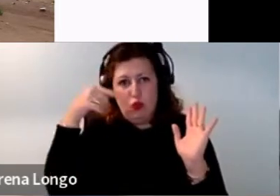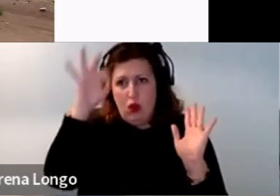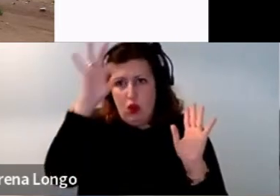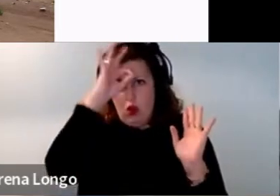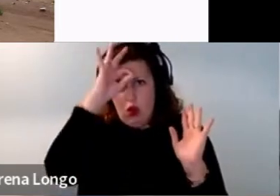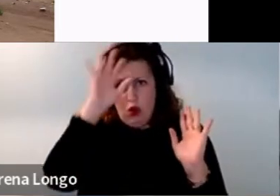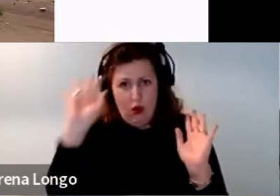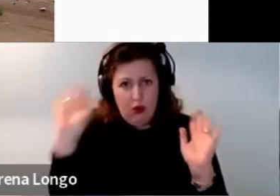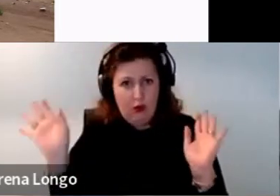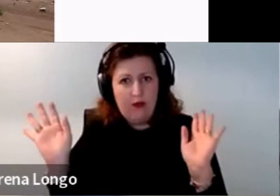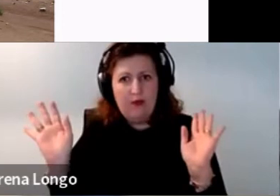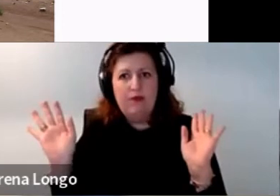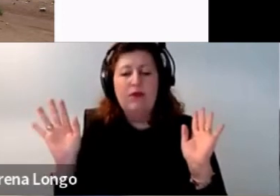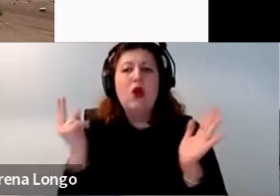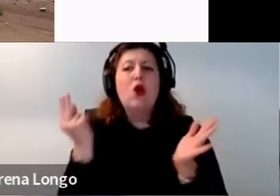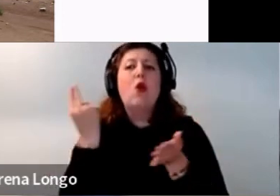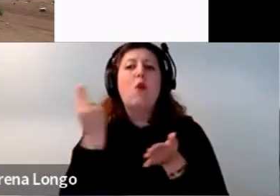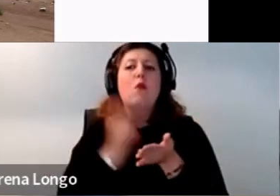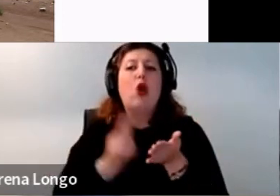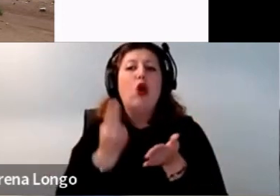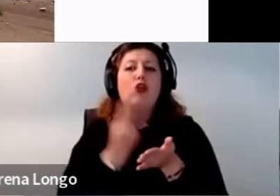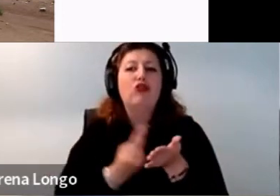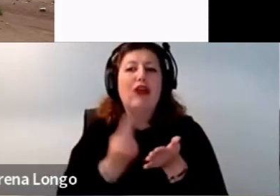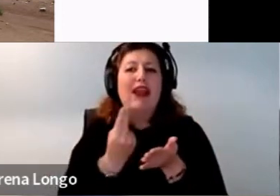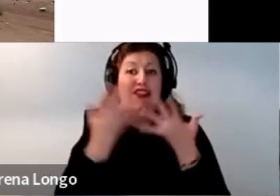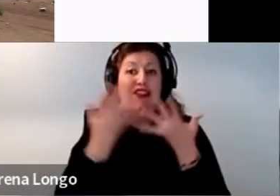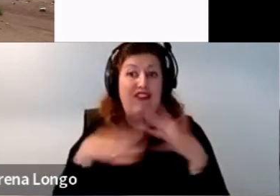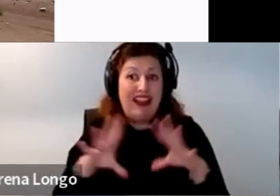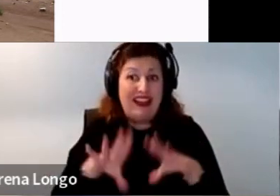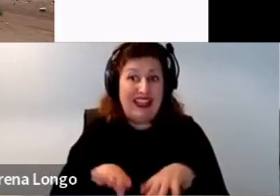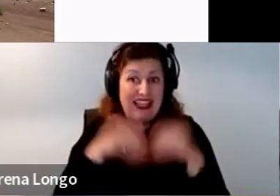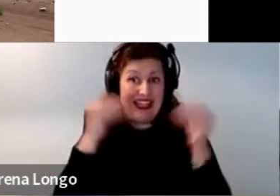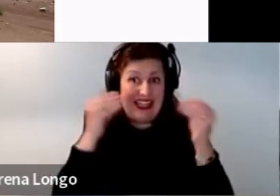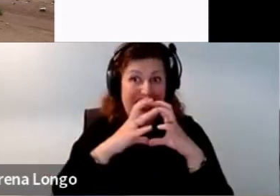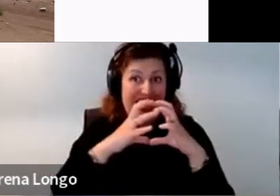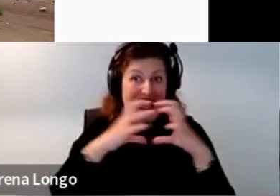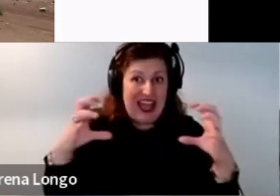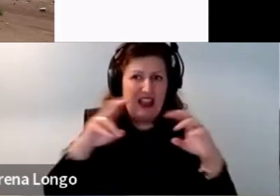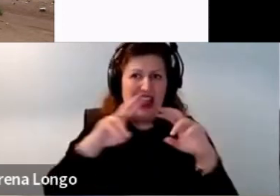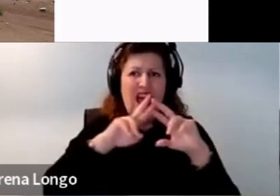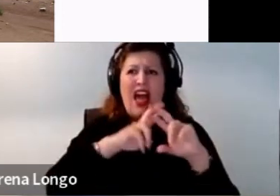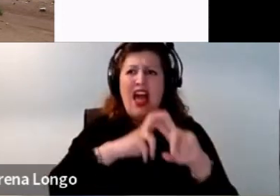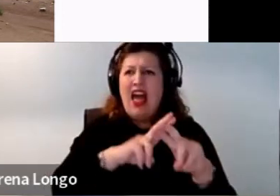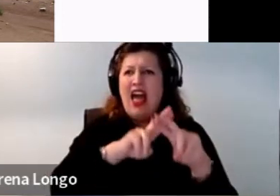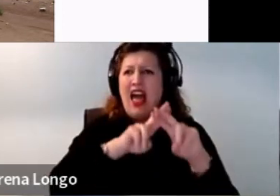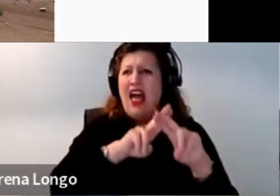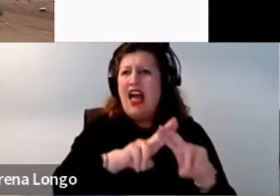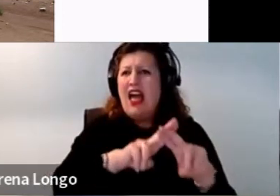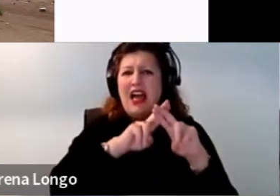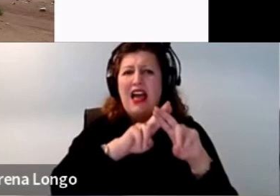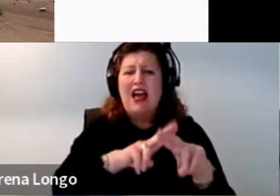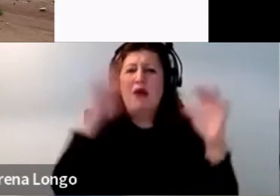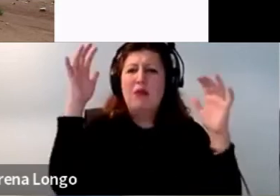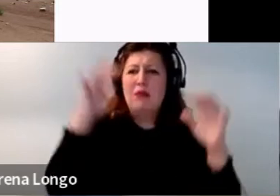a pioggia, intemperie, sole, vento per un certo numero di